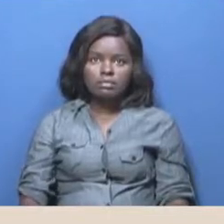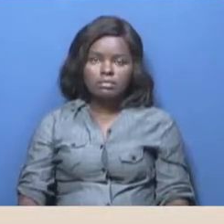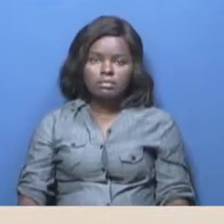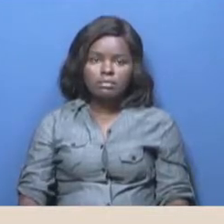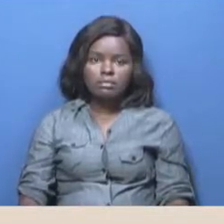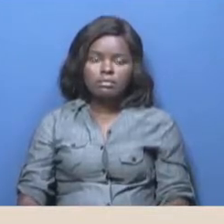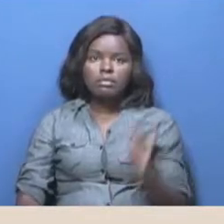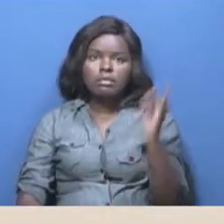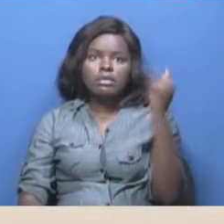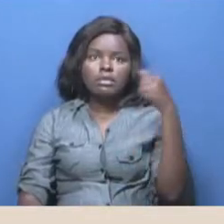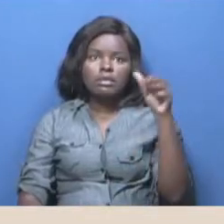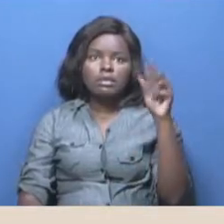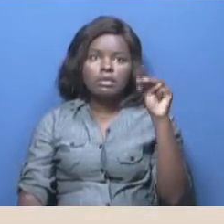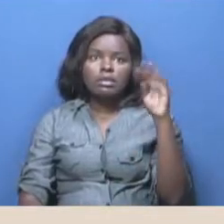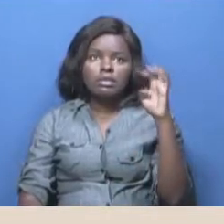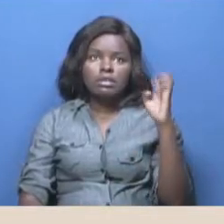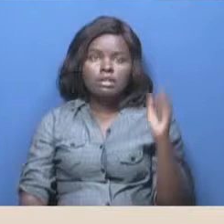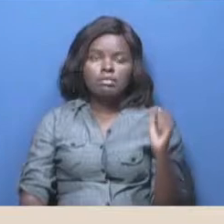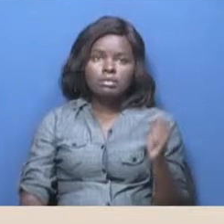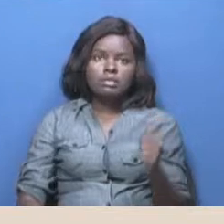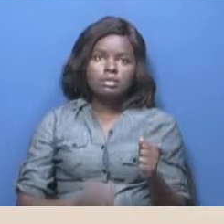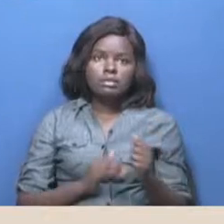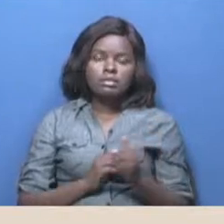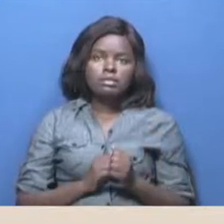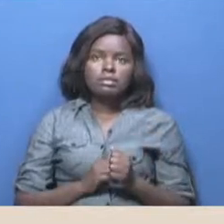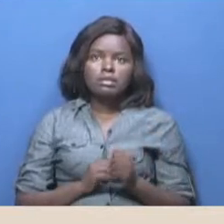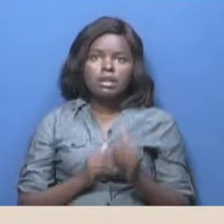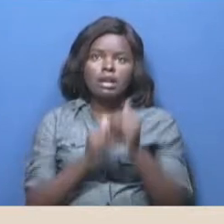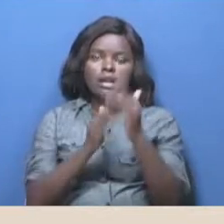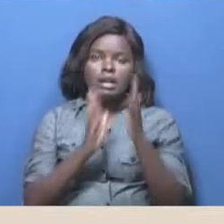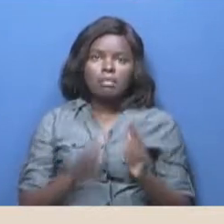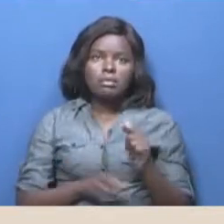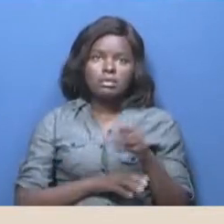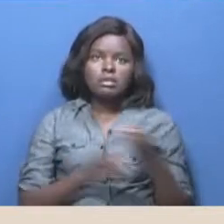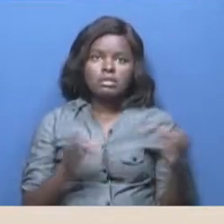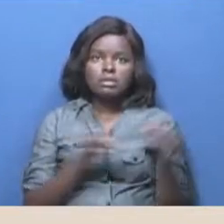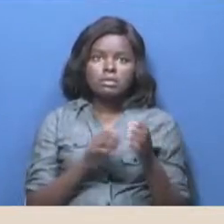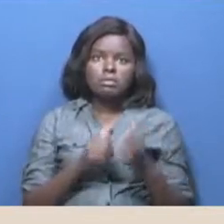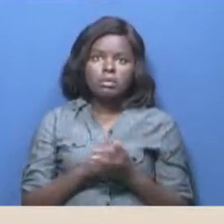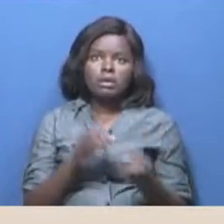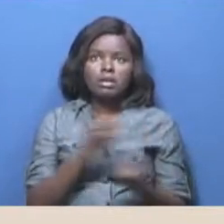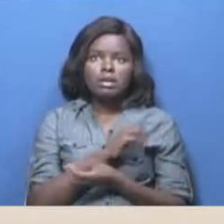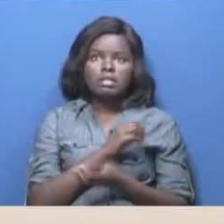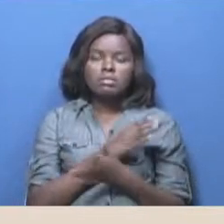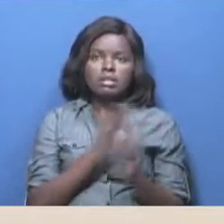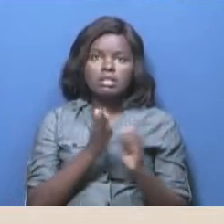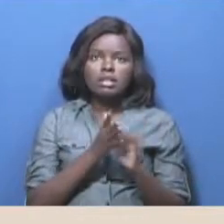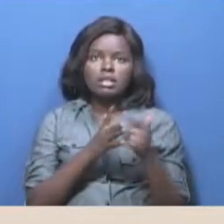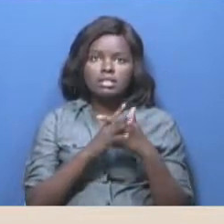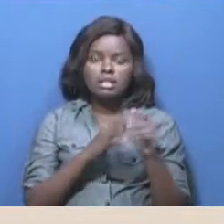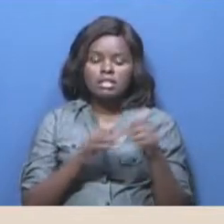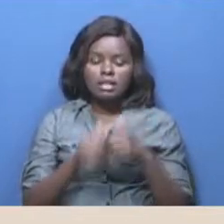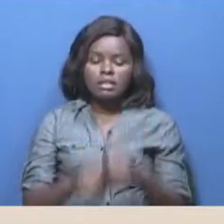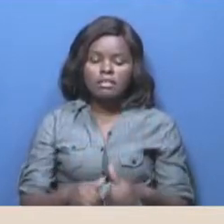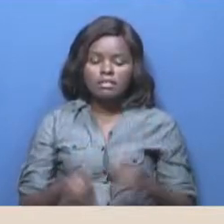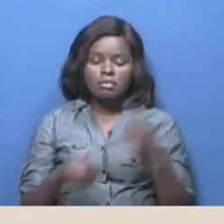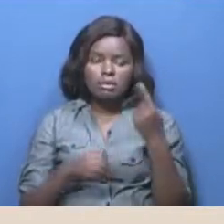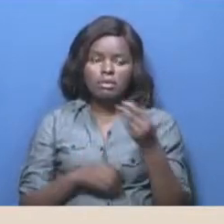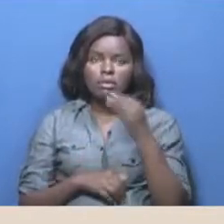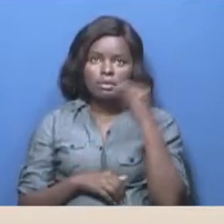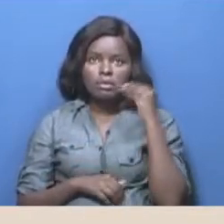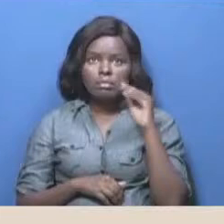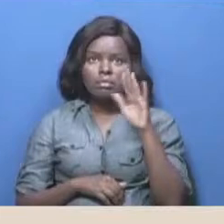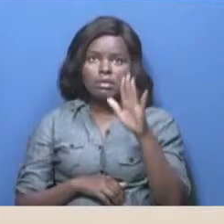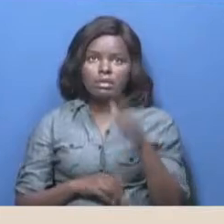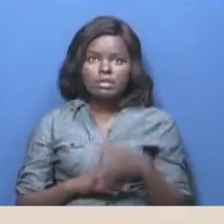James Mwangi, mũtongoria wa arutwo acio mareĩta Kenya Initiative, aratarĩria atĩ mambĩrĩirie tũmĩgũnda tũnini mĩciĩ-inĩ